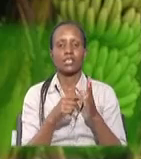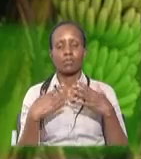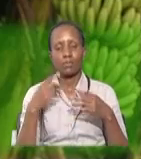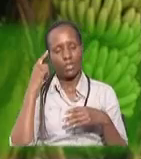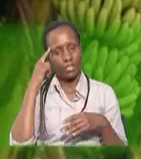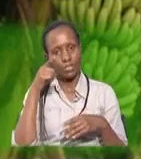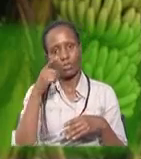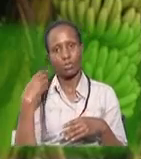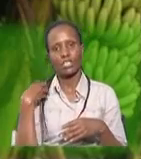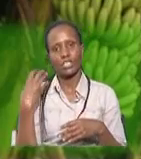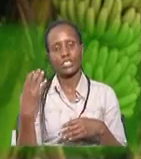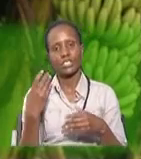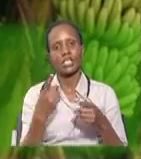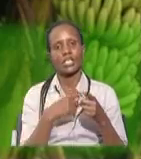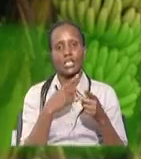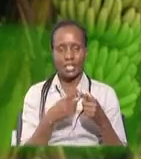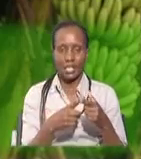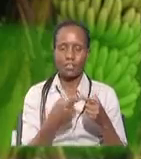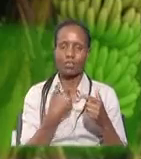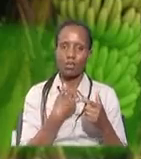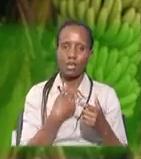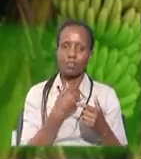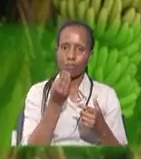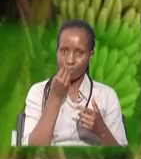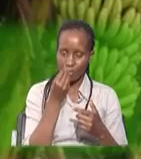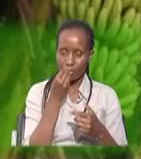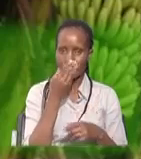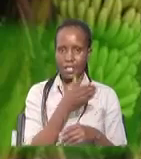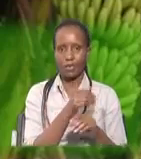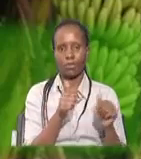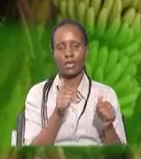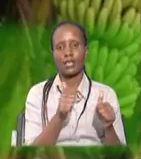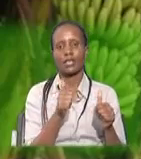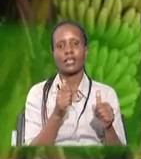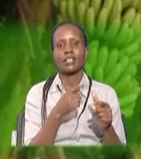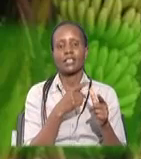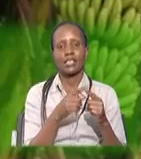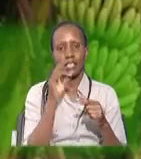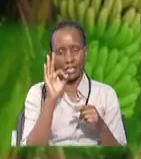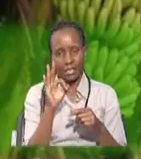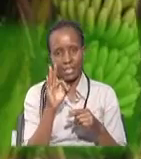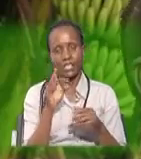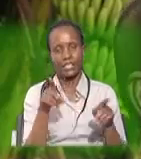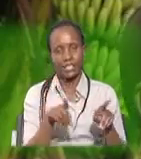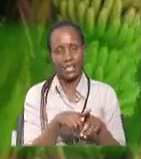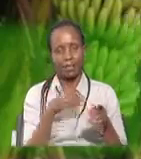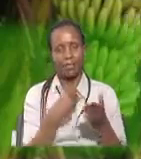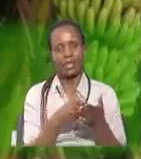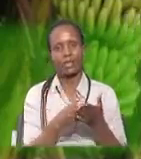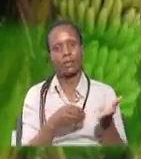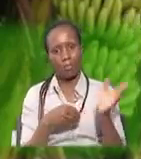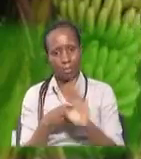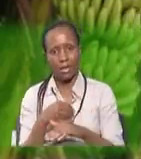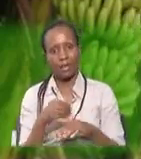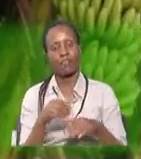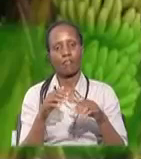mzito. Alafu ya pili inaweka chakula nyumbani. Ya tatu inarudisha pesa zingine